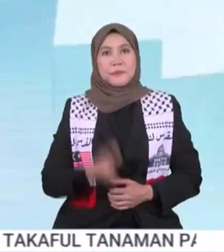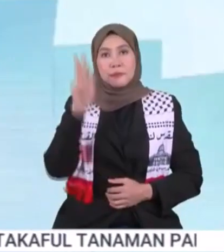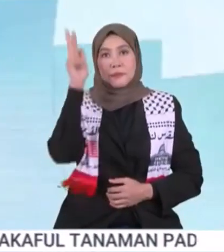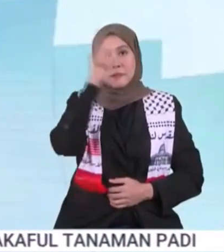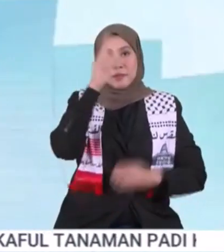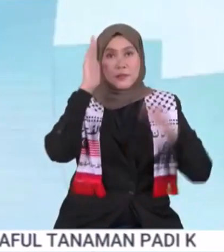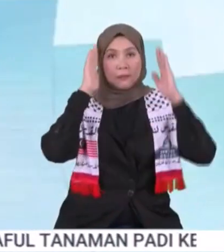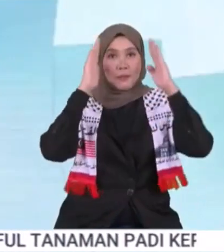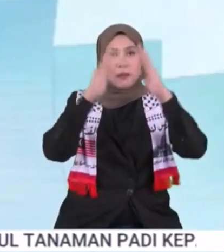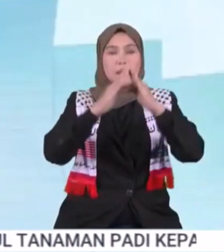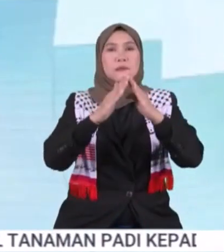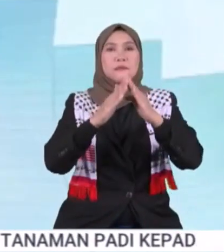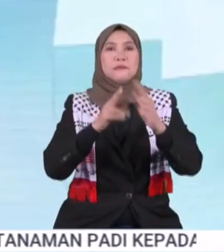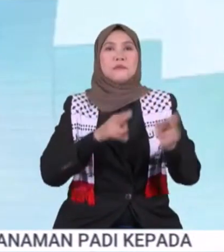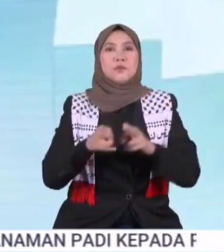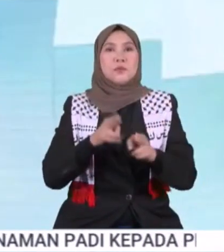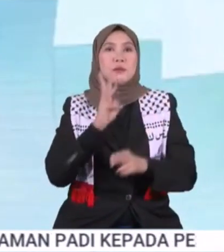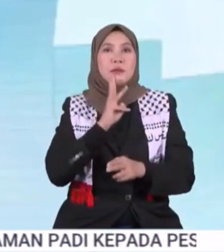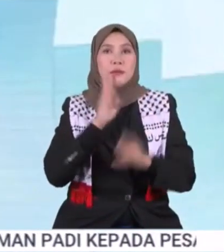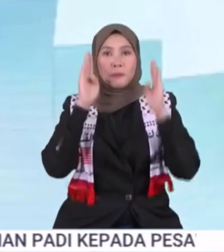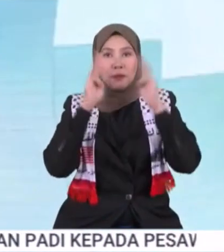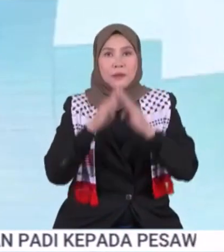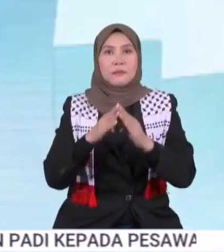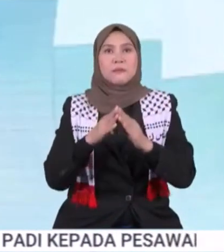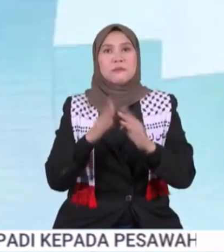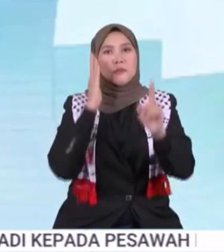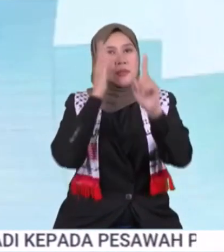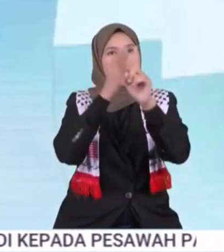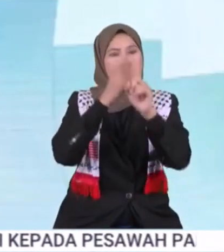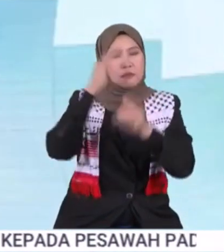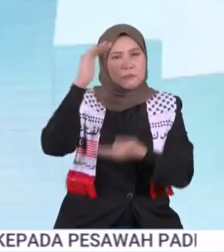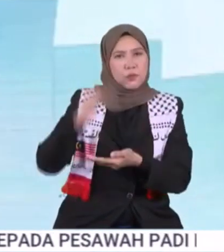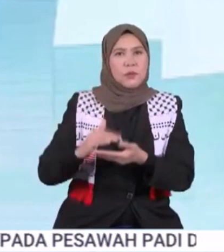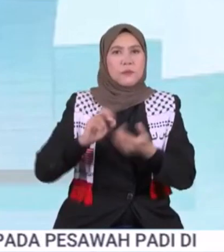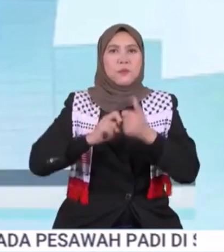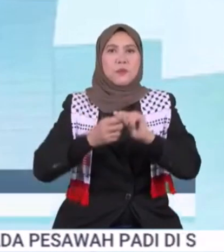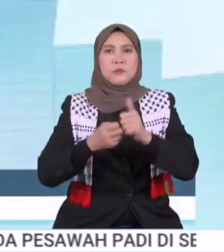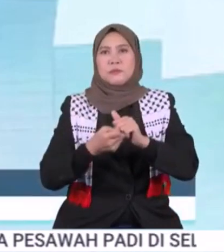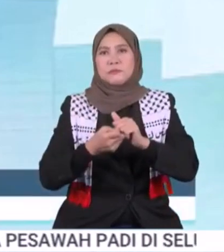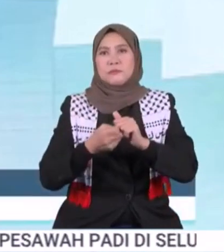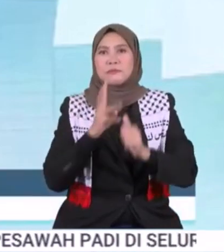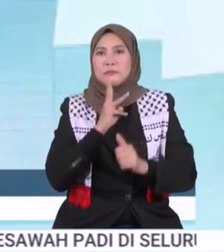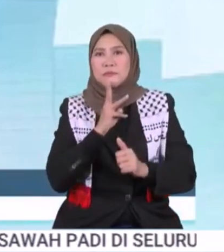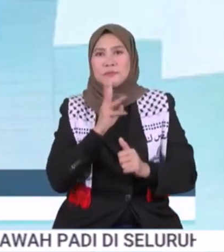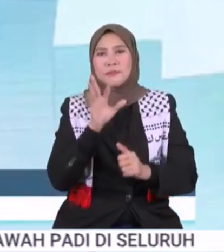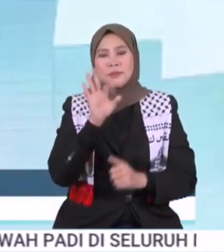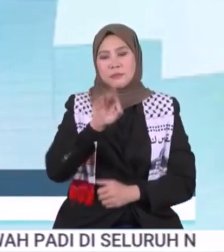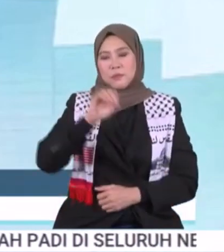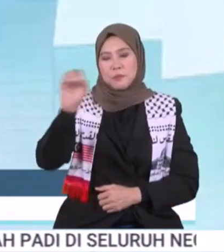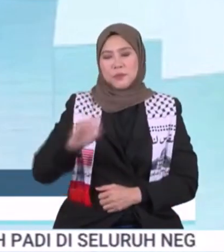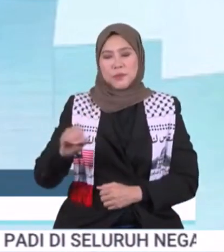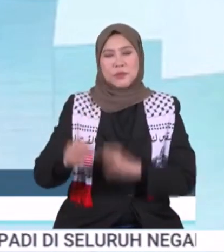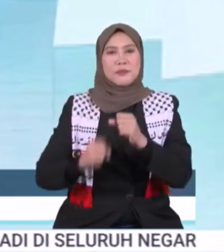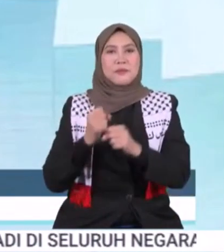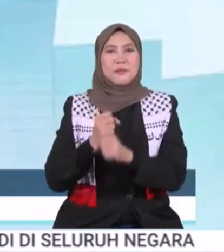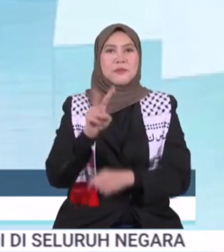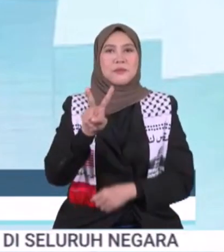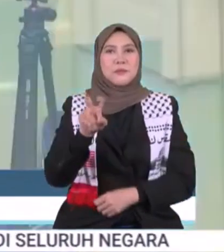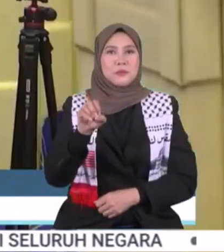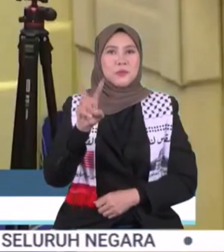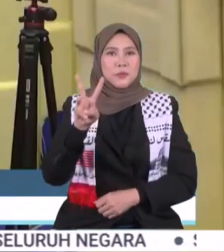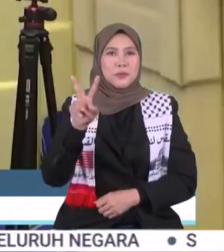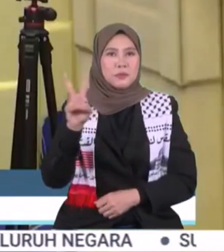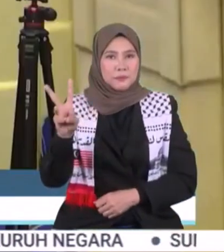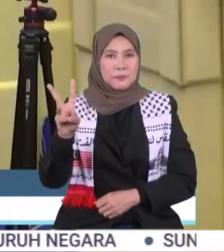Kerajaan Pahang menerusi pengurusan air Pahang Berhad Pipe sasaran mengurangkan masalah bekalan air kepada 90% menjelang tahun 2026. Menteri